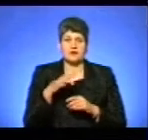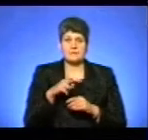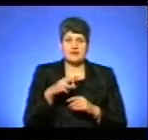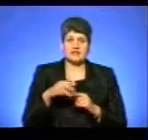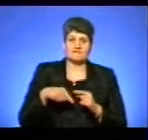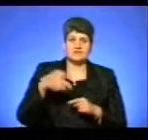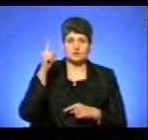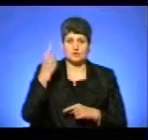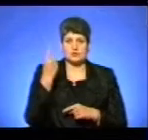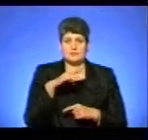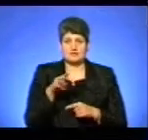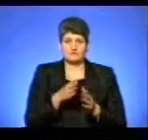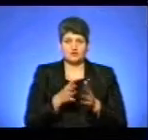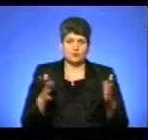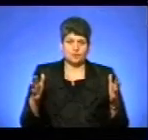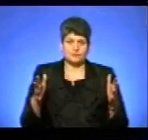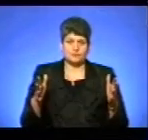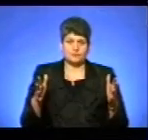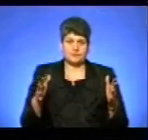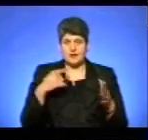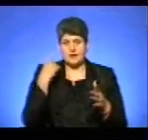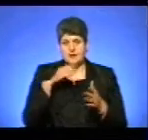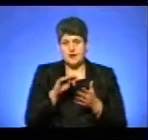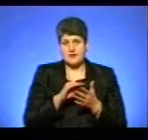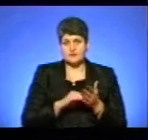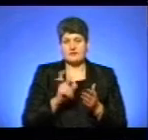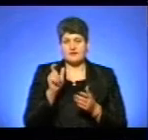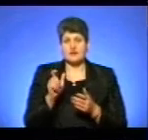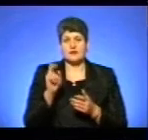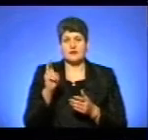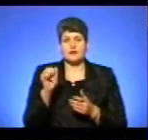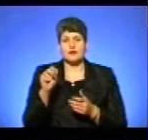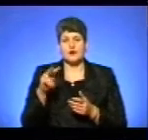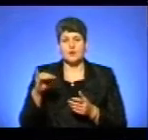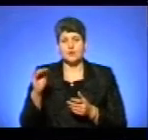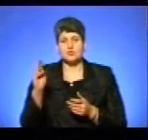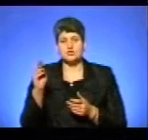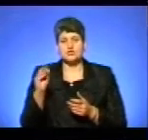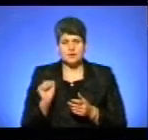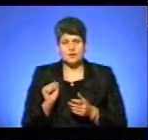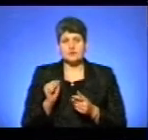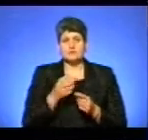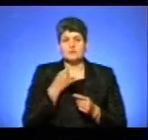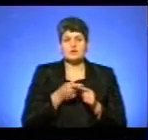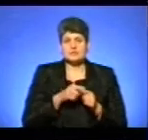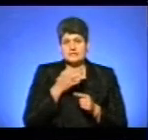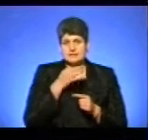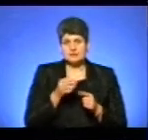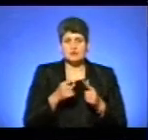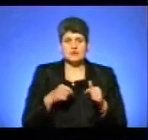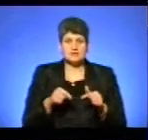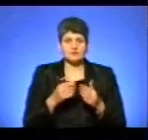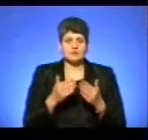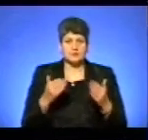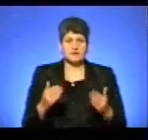висоту і метр у ширину. Автор знімків – фотограф Євгенія Калюшка. Про це нам повідомив організатор виставки у Тернополі